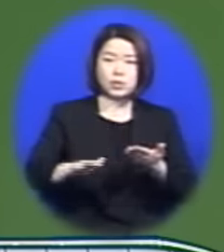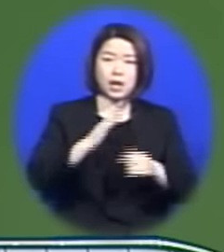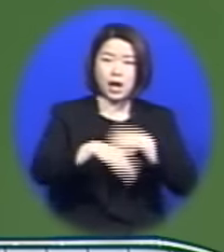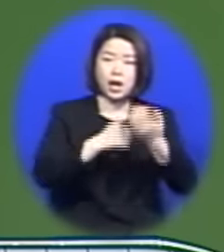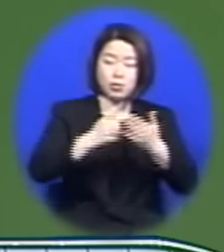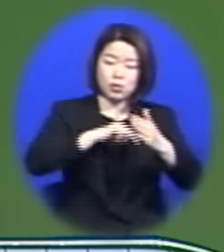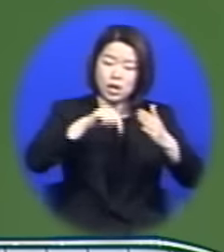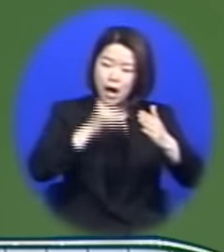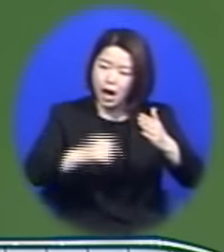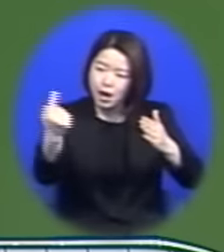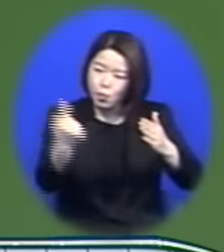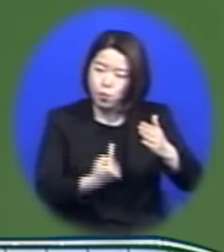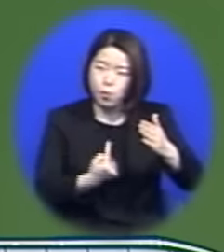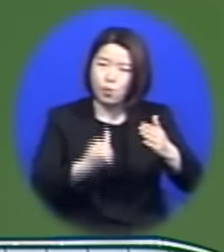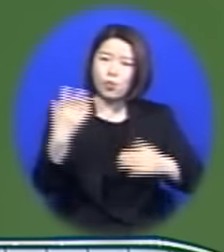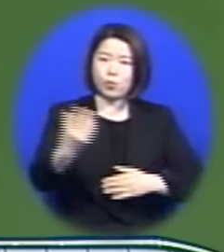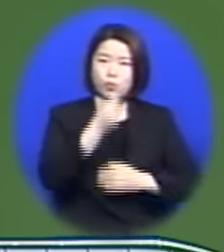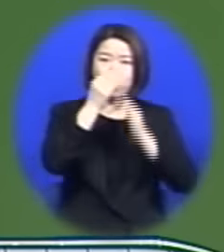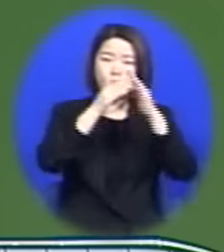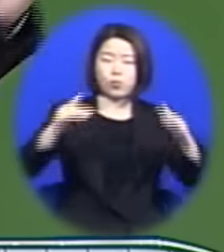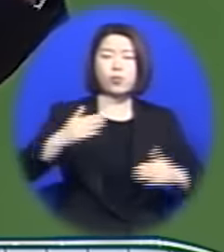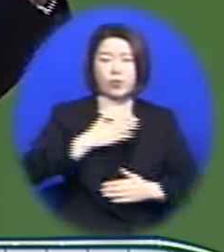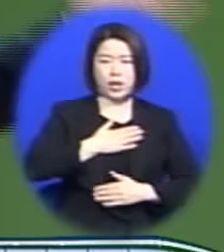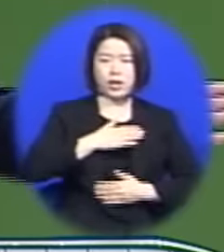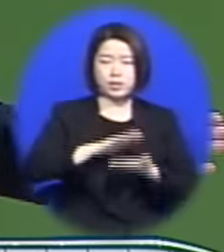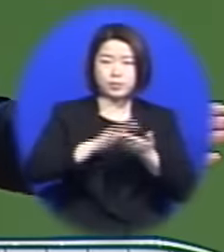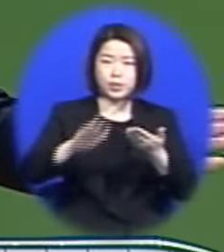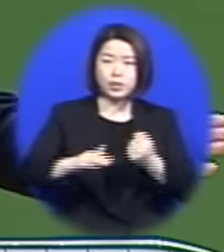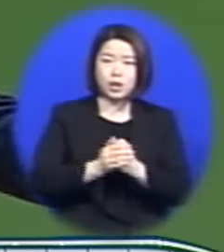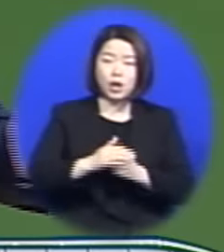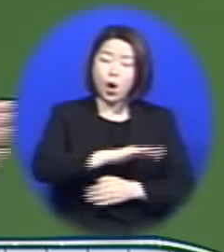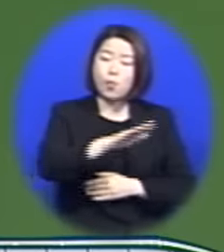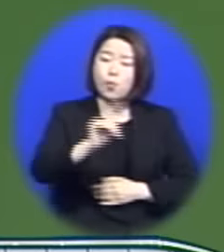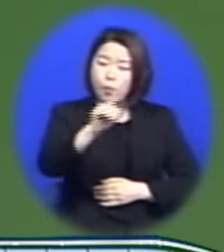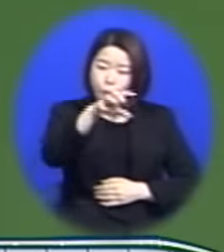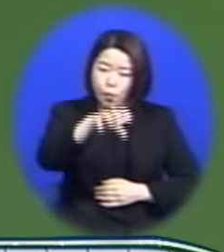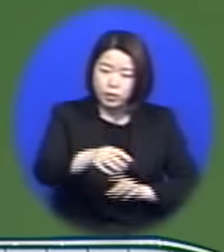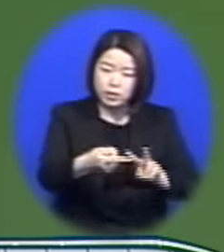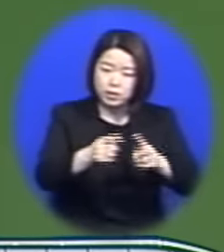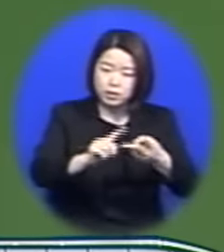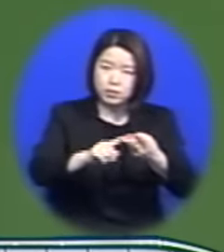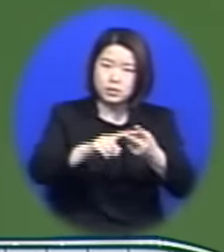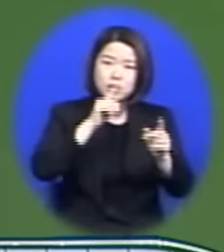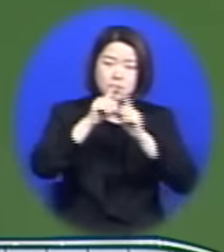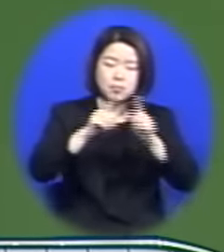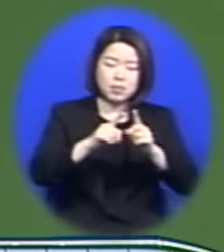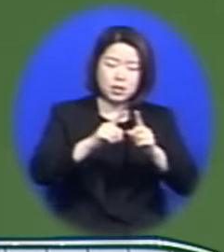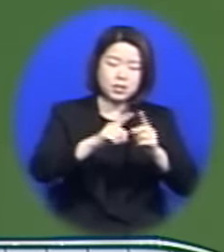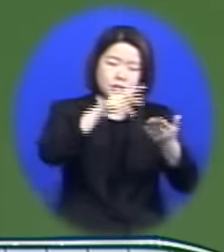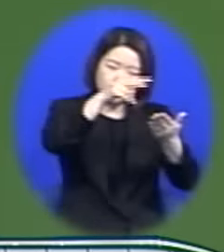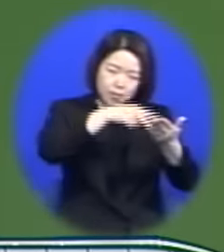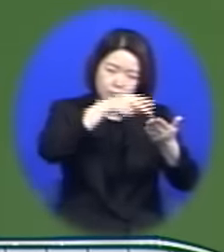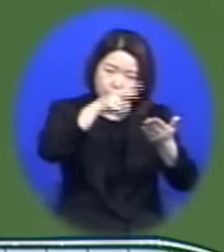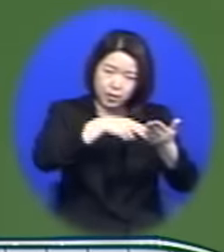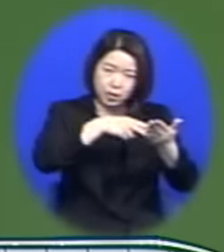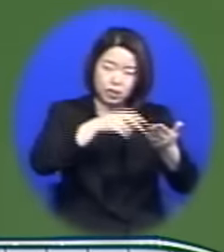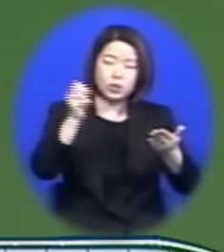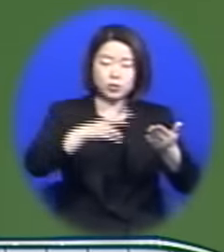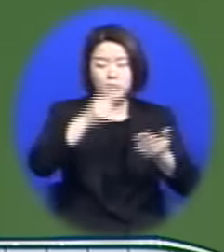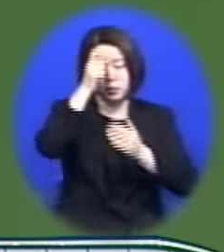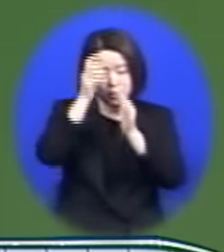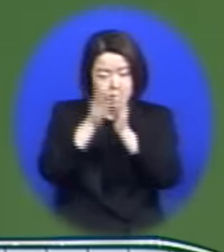우리가 하나님의 성전입니다 그러므로 우리는 어디서든지 말씀을 펼쳐 읽으면서 또